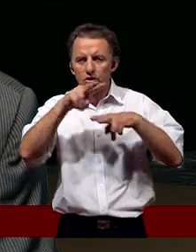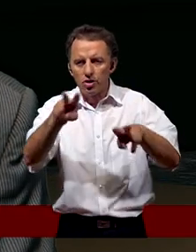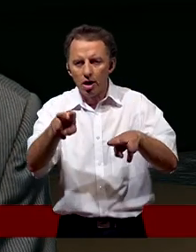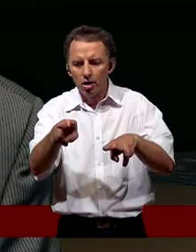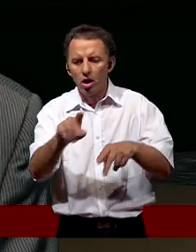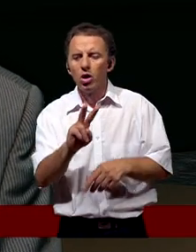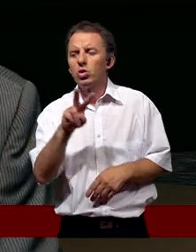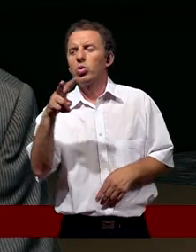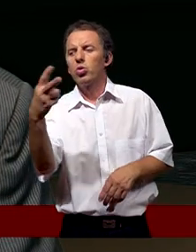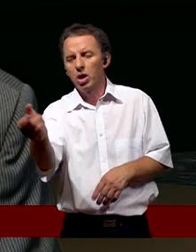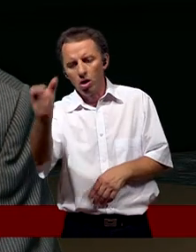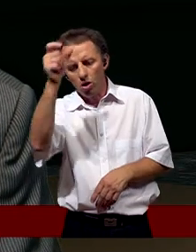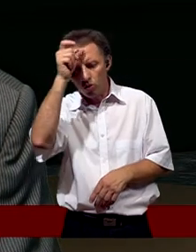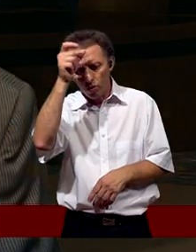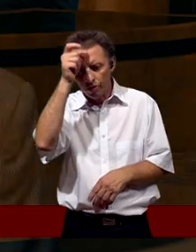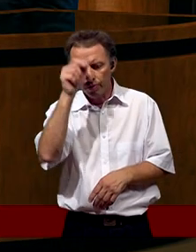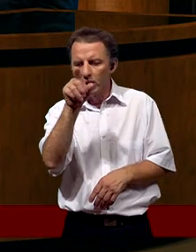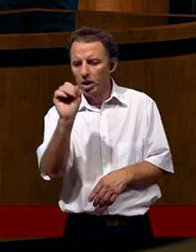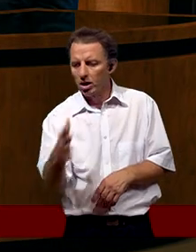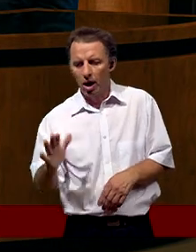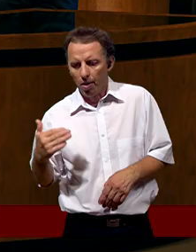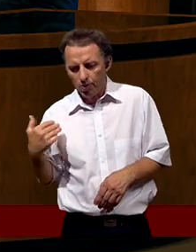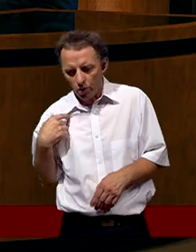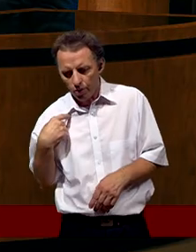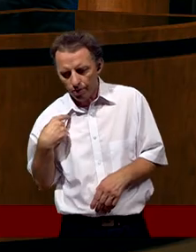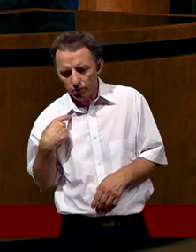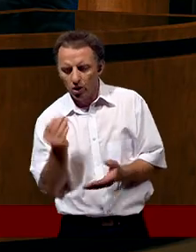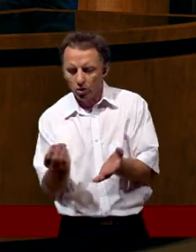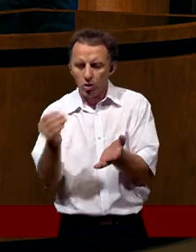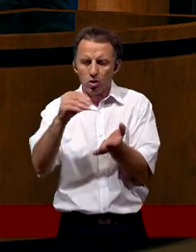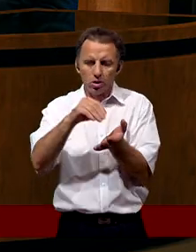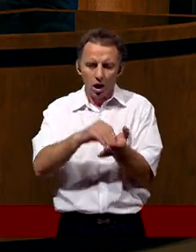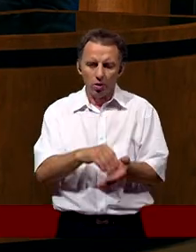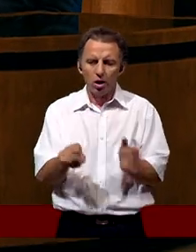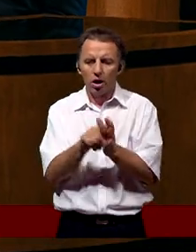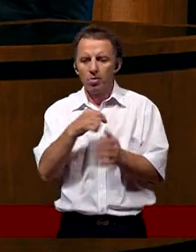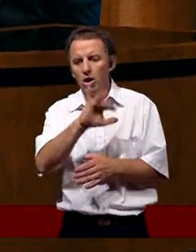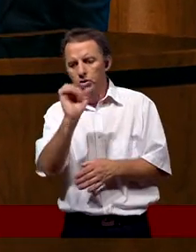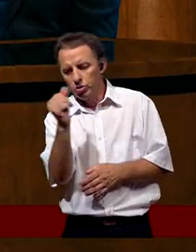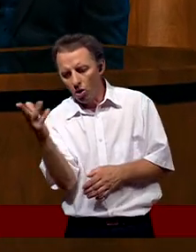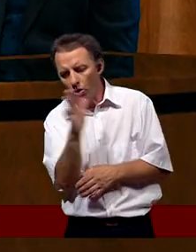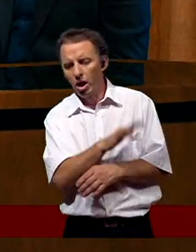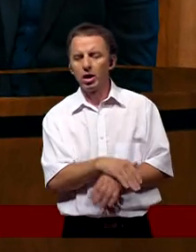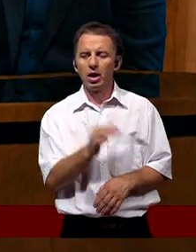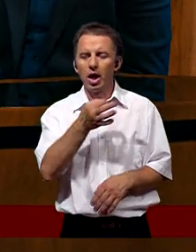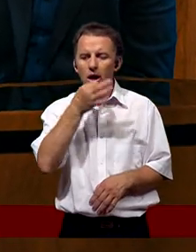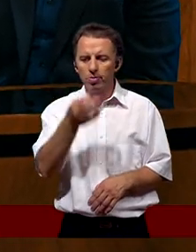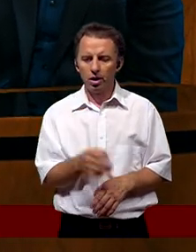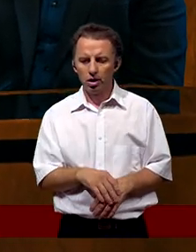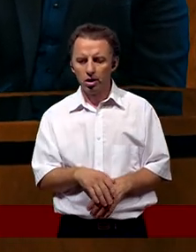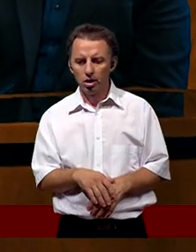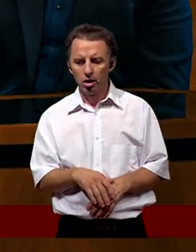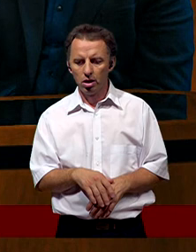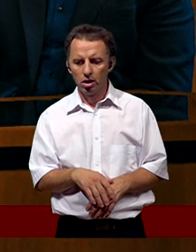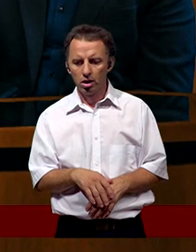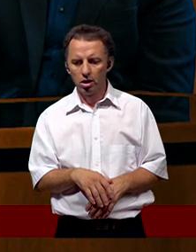widzimy drugiego człowieka. Tak. Oby tak nie było. Tak, dziękuję. Ja bym jeszcze dodała, bo dla mnie jest Jonasz to tak, znaczy